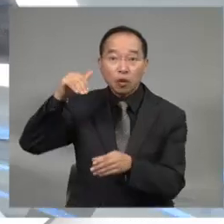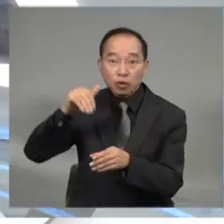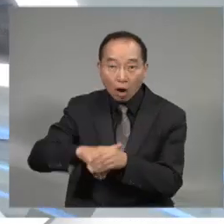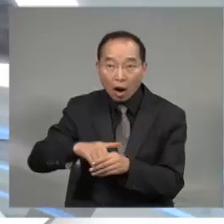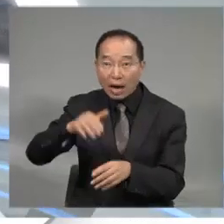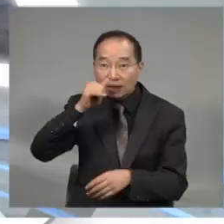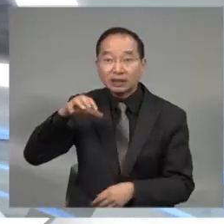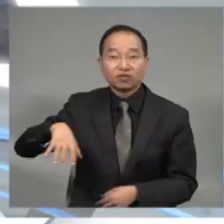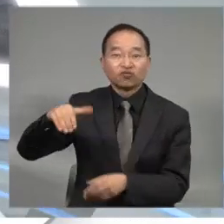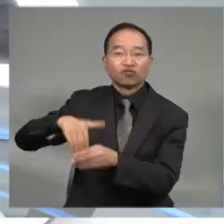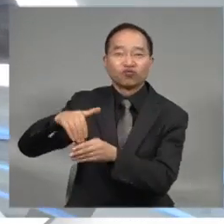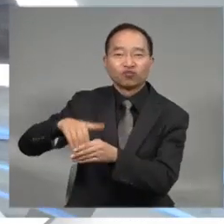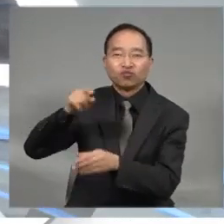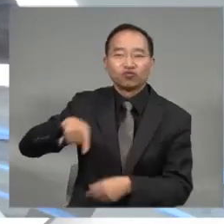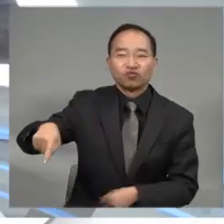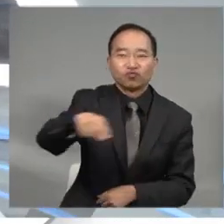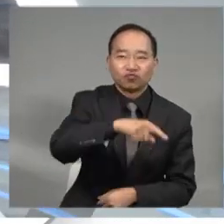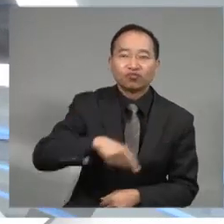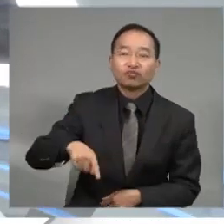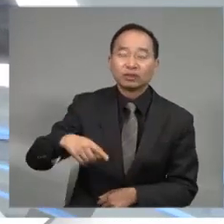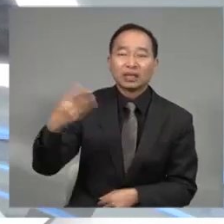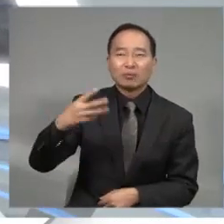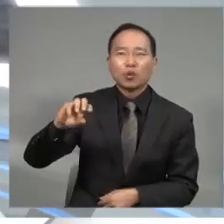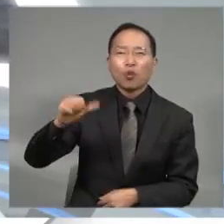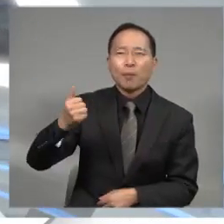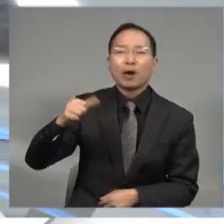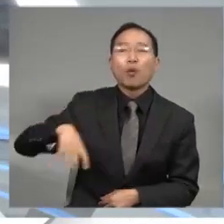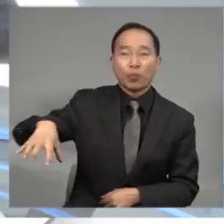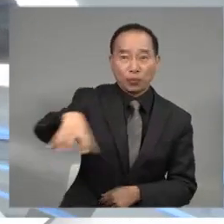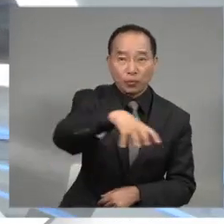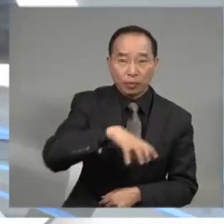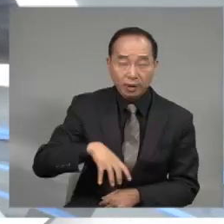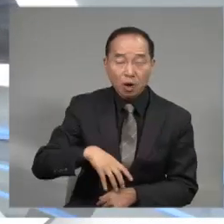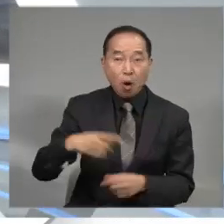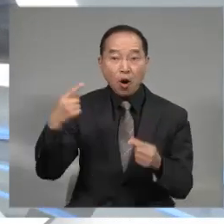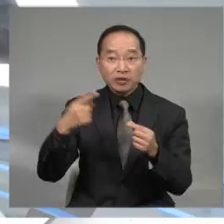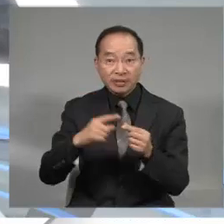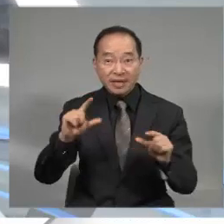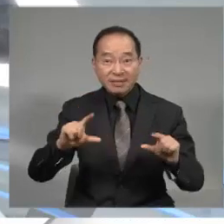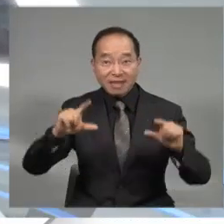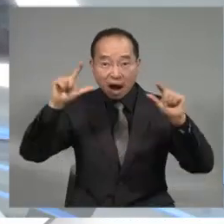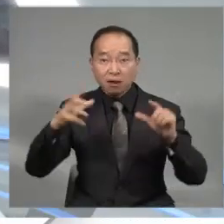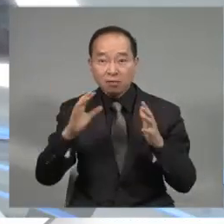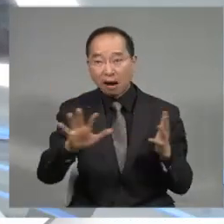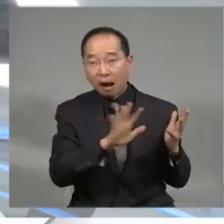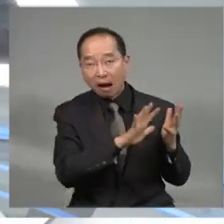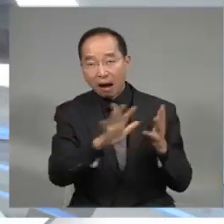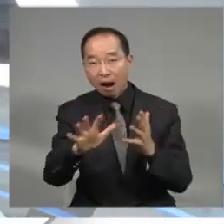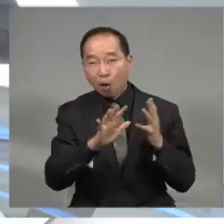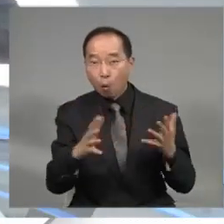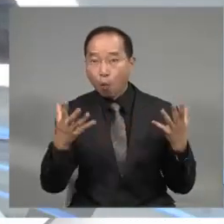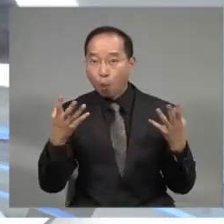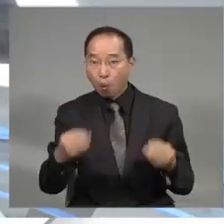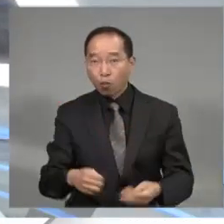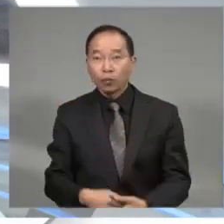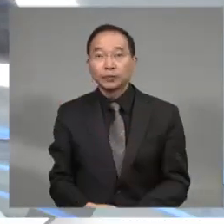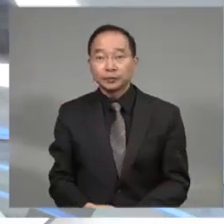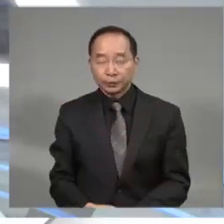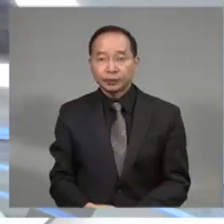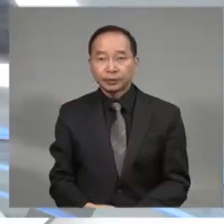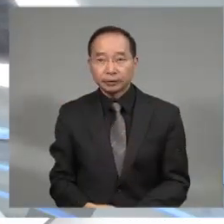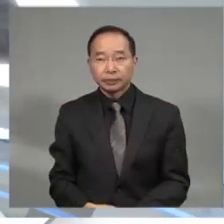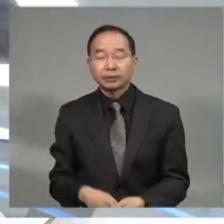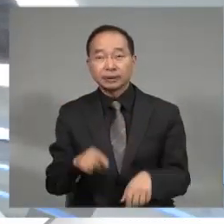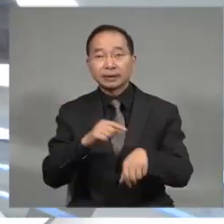실시되고 있는데요. 사전투표 첫째 날인 오늘 많은 유권자분들이 사전투표소를 찾아주셨습니다.